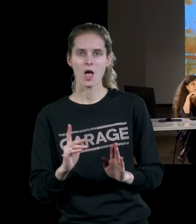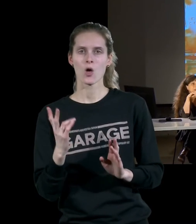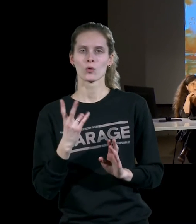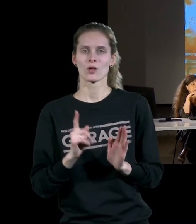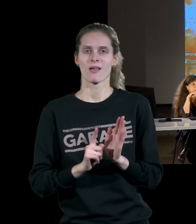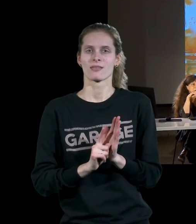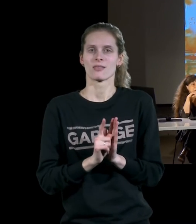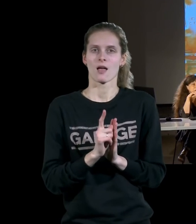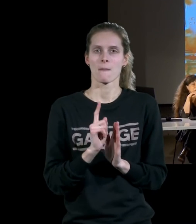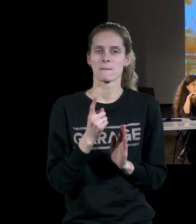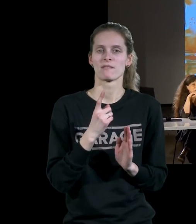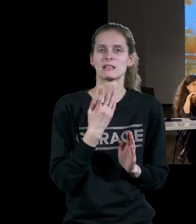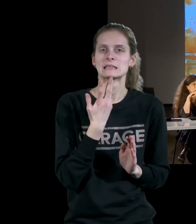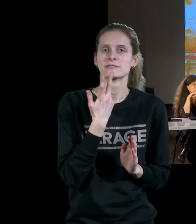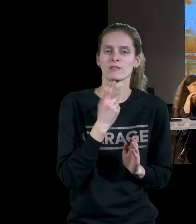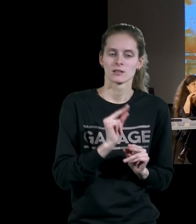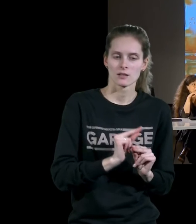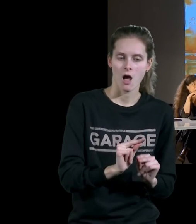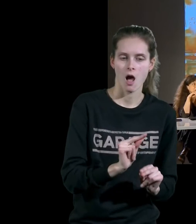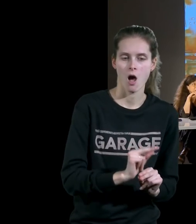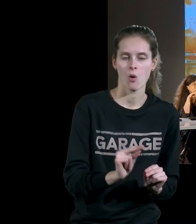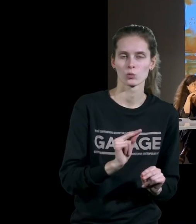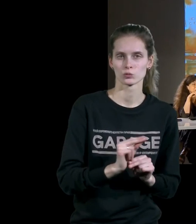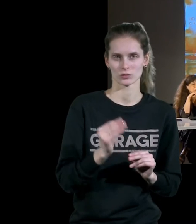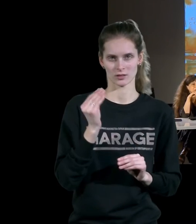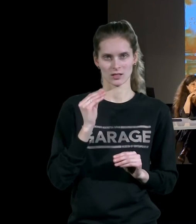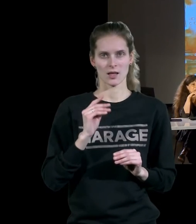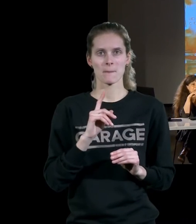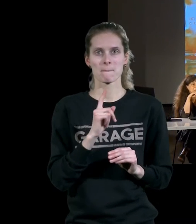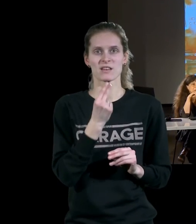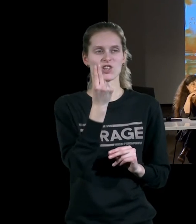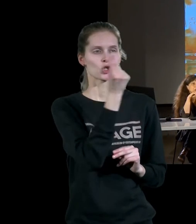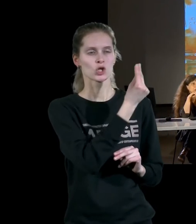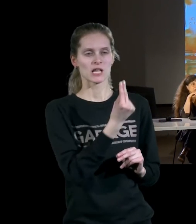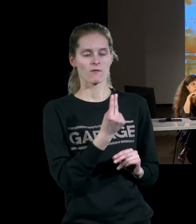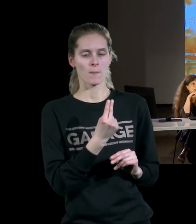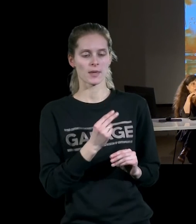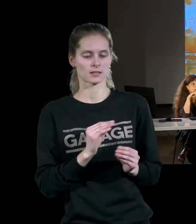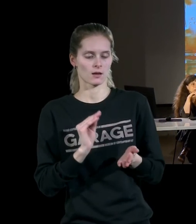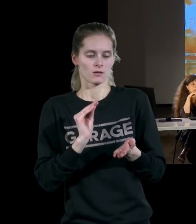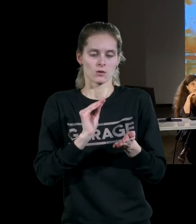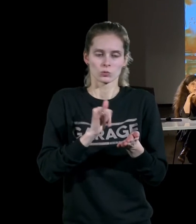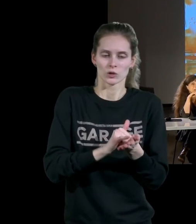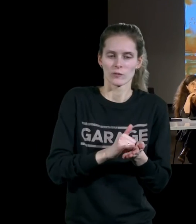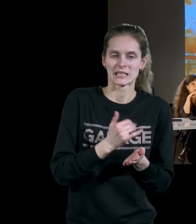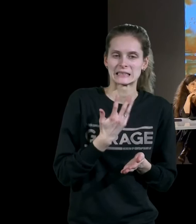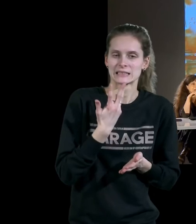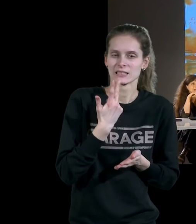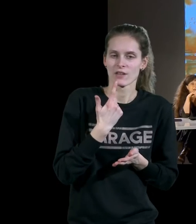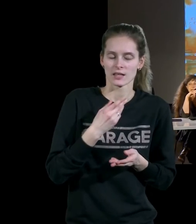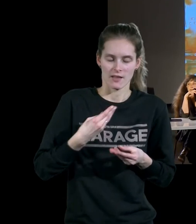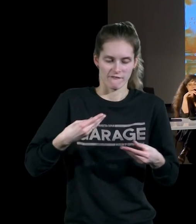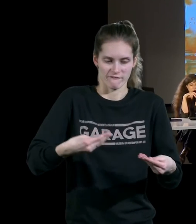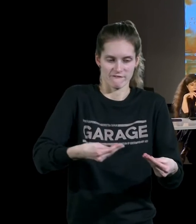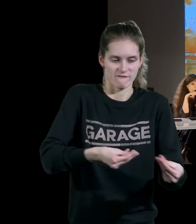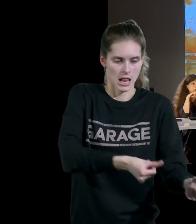начинать с цвета, потому что для любого ребенка, для любой изначальной пульс живописи — это желание положить тот или иной цвет, это воздействие цвета.